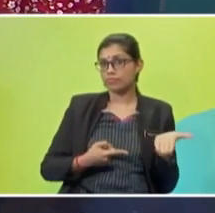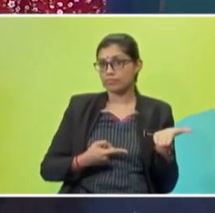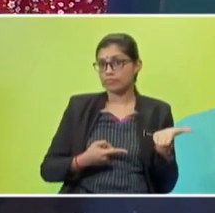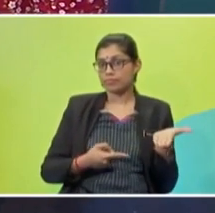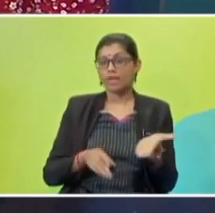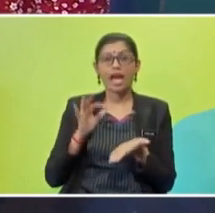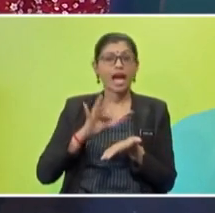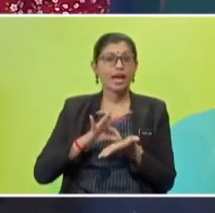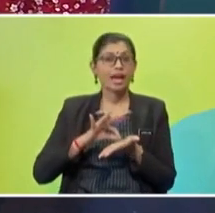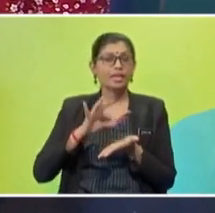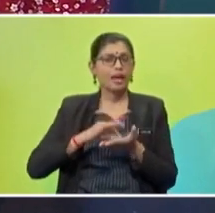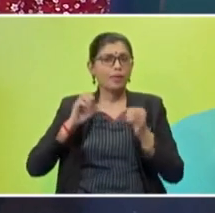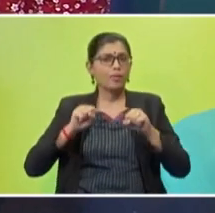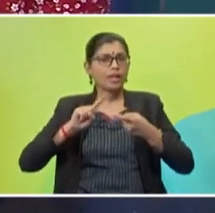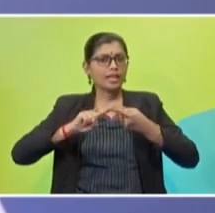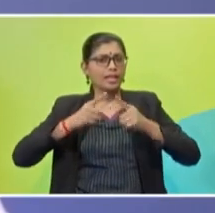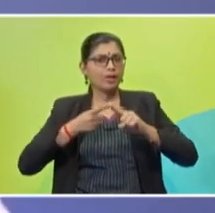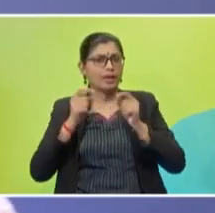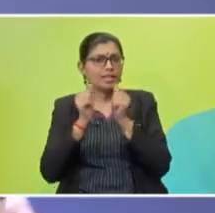shape file